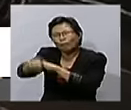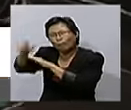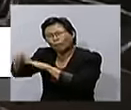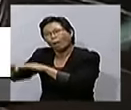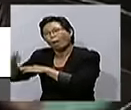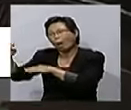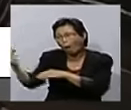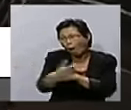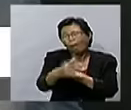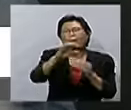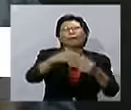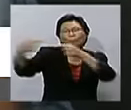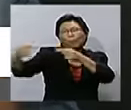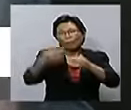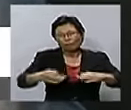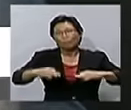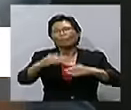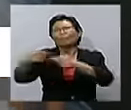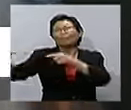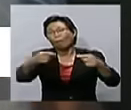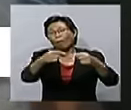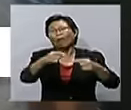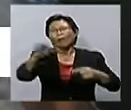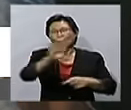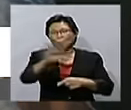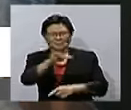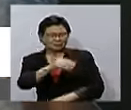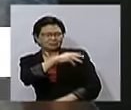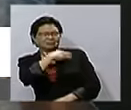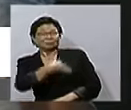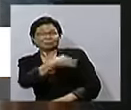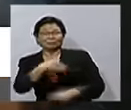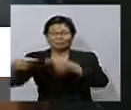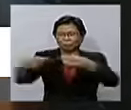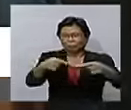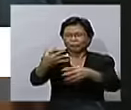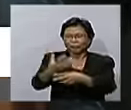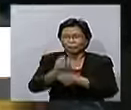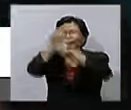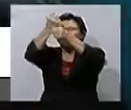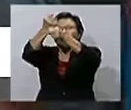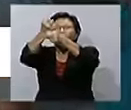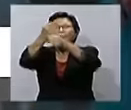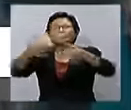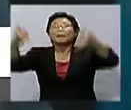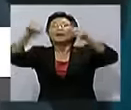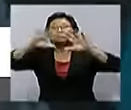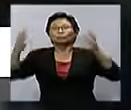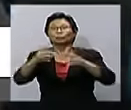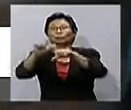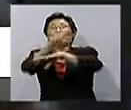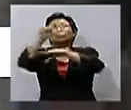akhir di antara Perancis dan juga Croatia pada malam ini bakal berentak merebut Piala Dunia menggunakan skrin